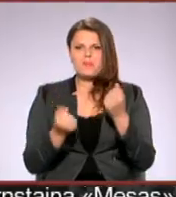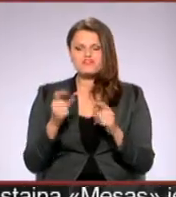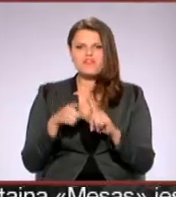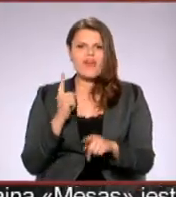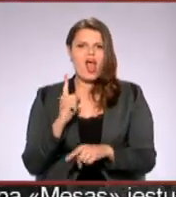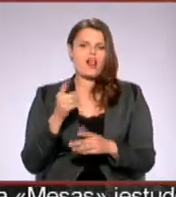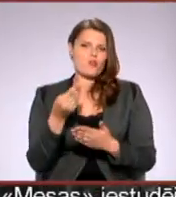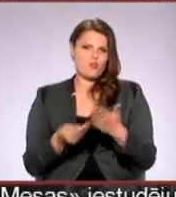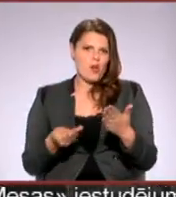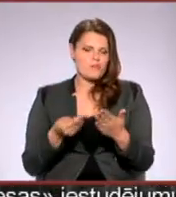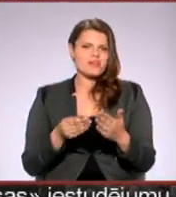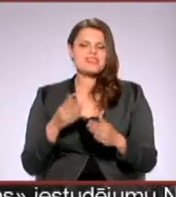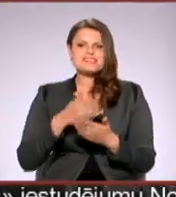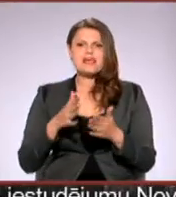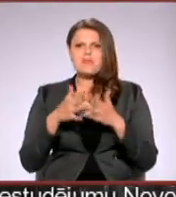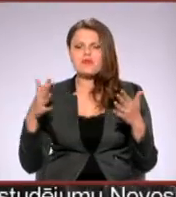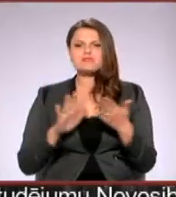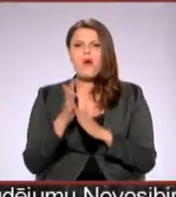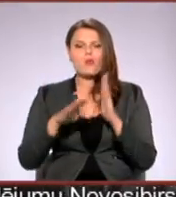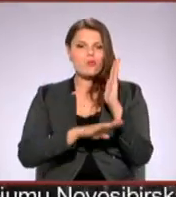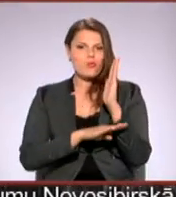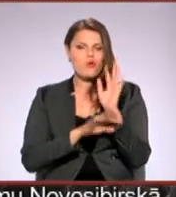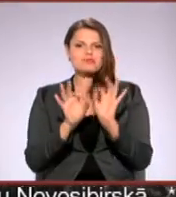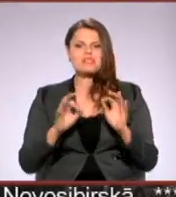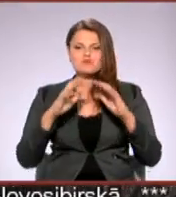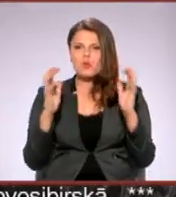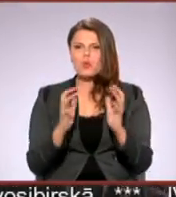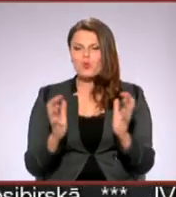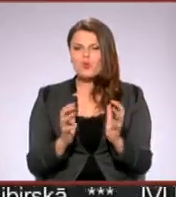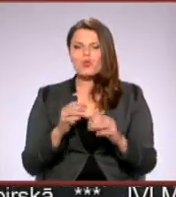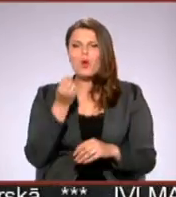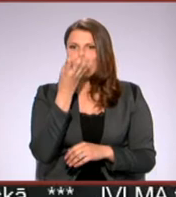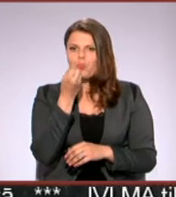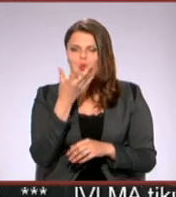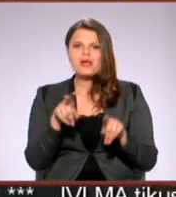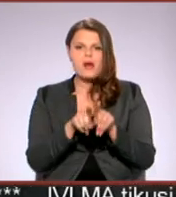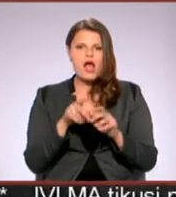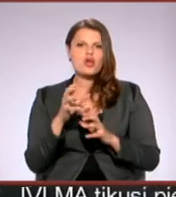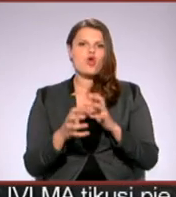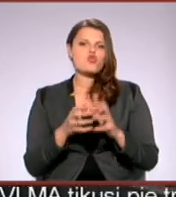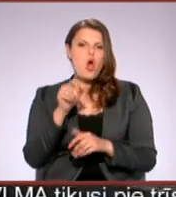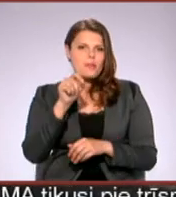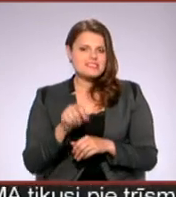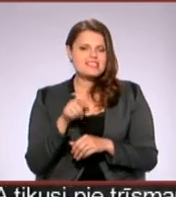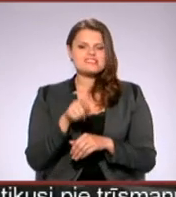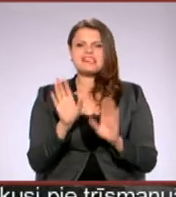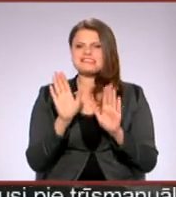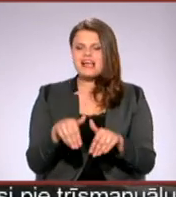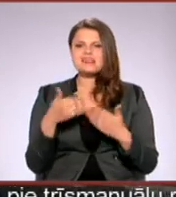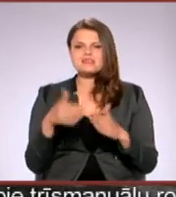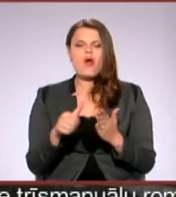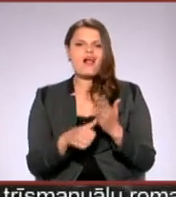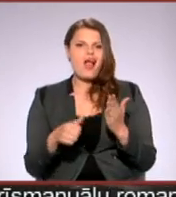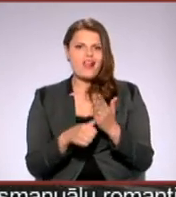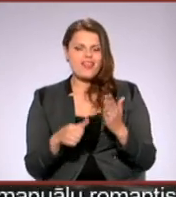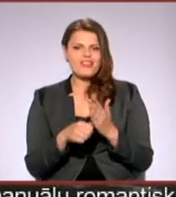atpakaļ. Starp daudziem augļu koku dekoratīvo krūmu un puču stādiem manām arī tomātu stādi, un tās nekas, ka kalendārs